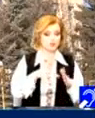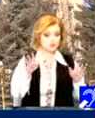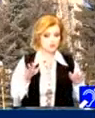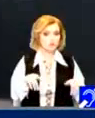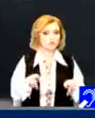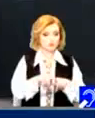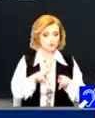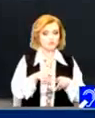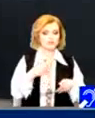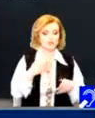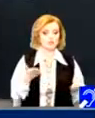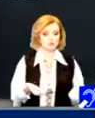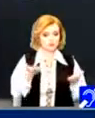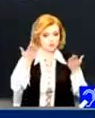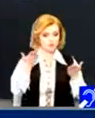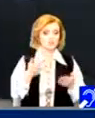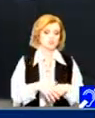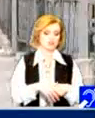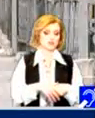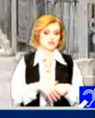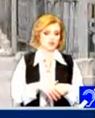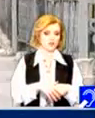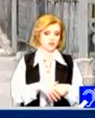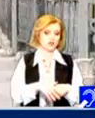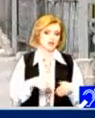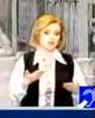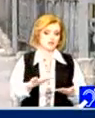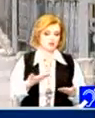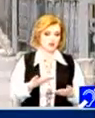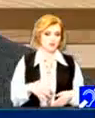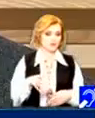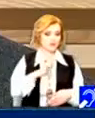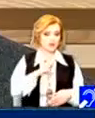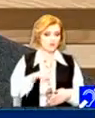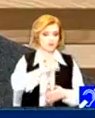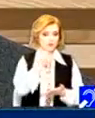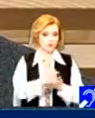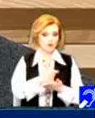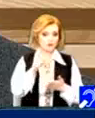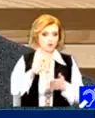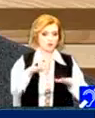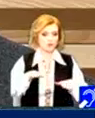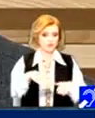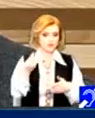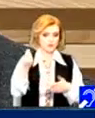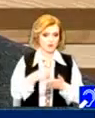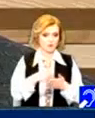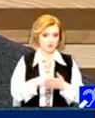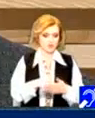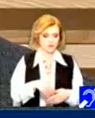creșterea nivelului de implicare a cetățenilor, mai ales că încă nu a fost adoptat un buget local. De exemplu, chiar